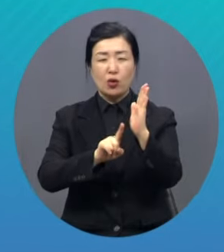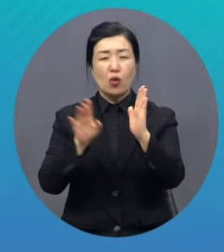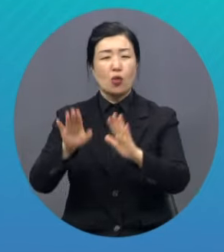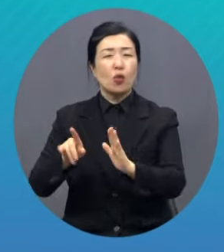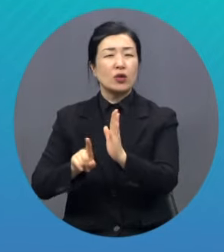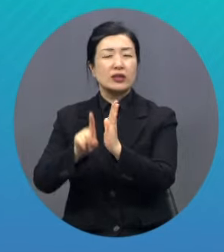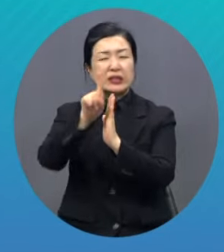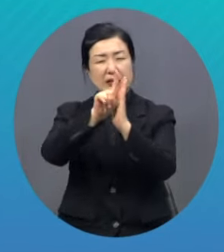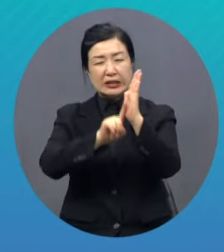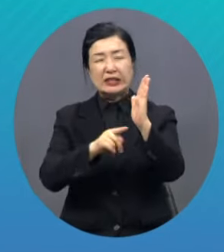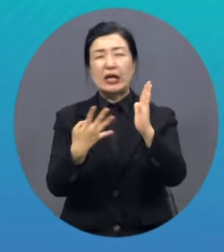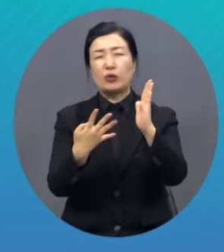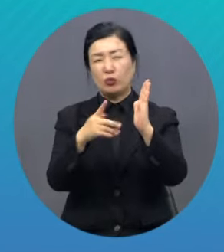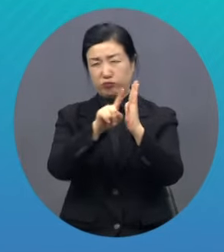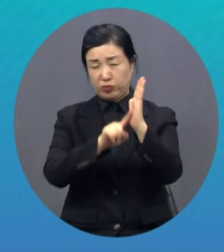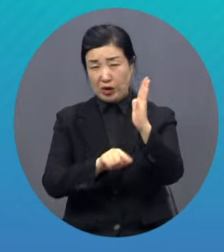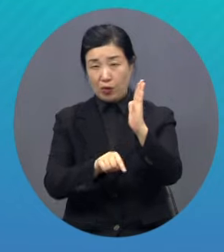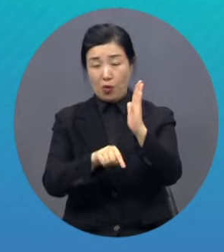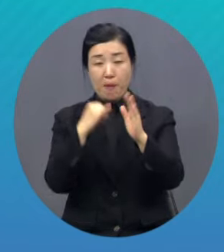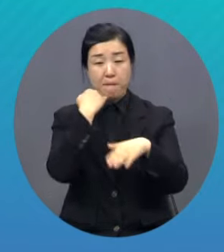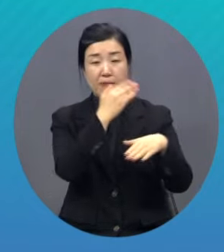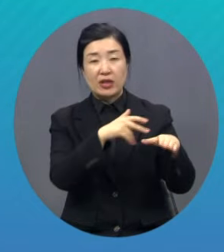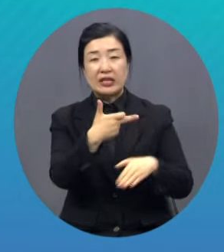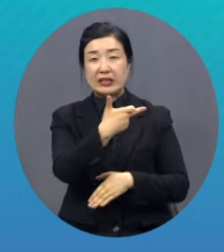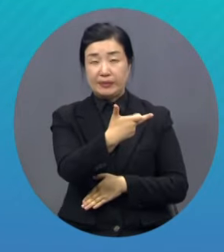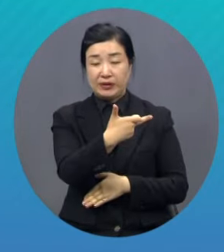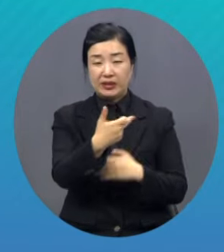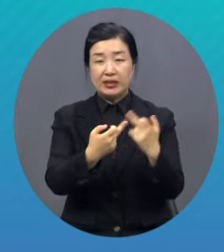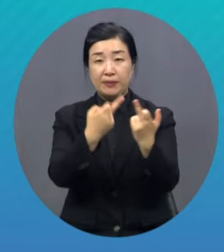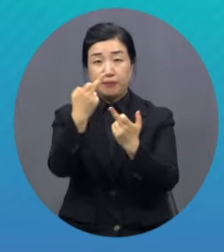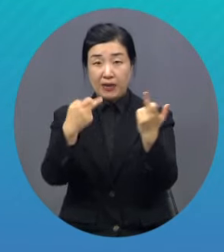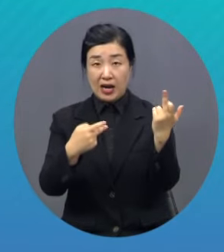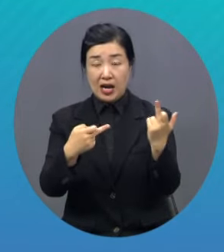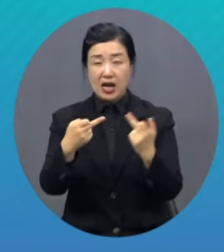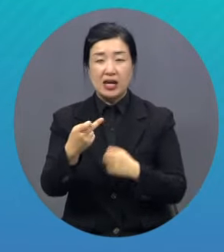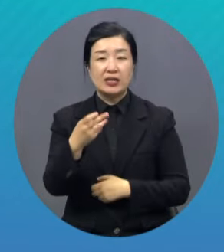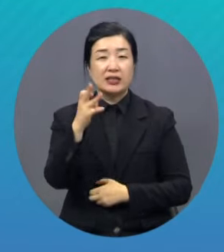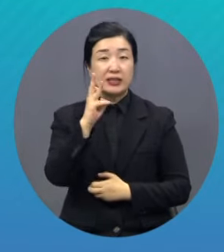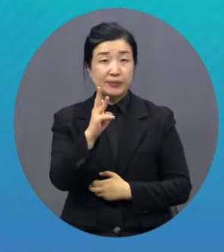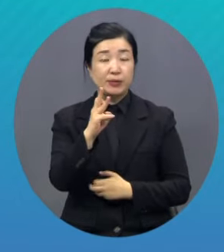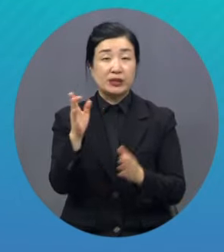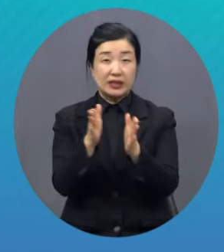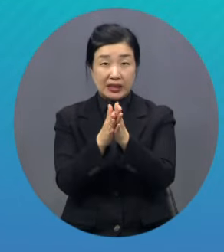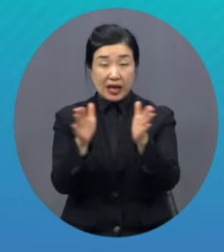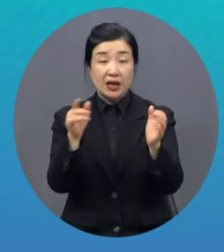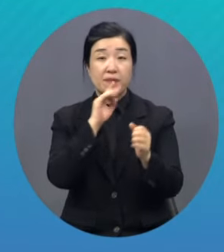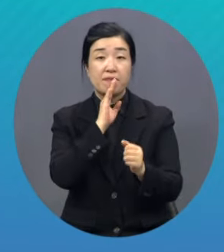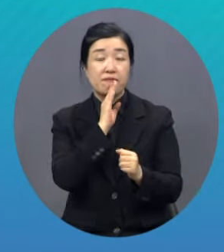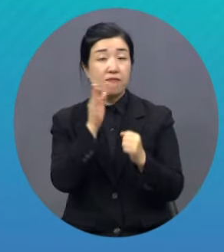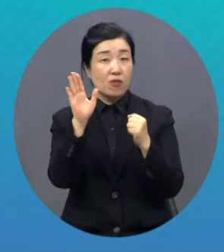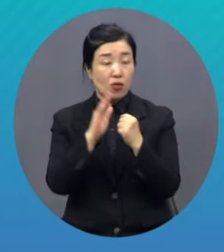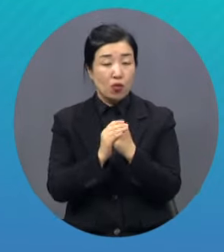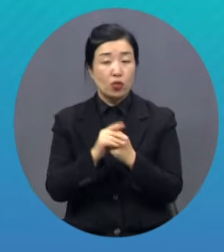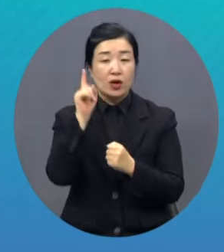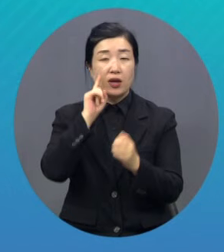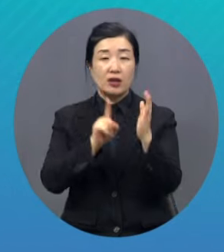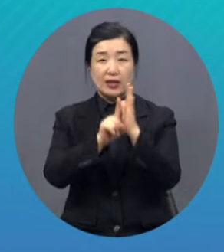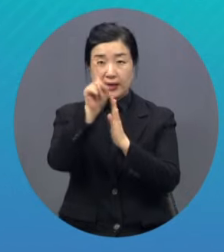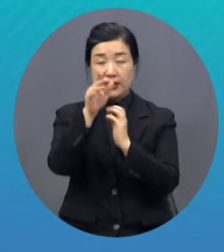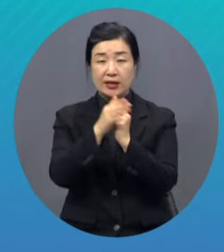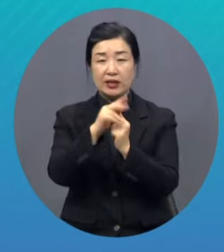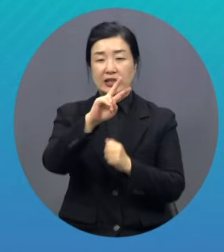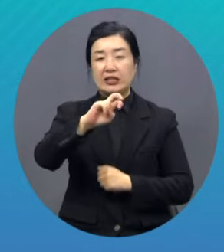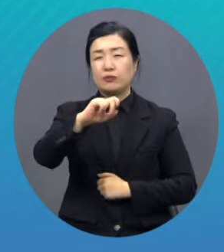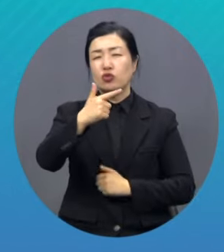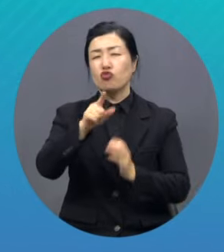높겠습니다 해안 지역은 대부분 17도 산지 성악은 13 도로 시작하겠고요 내일 낮 최고 기온은 북부 지역이